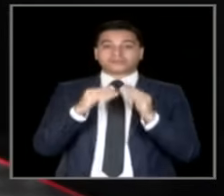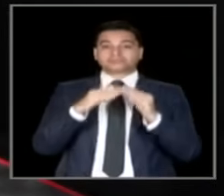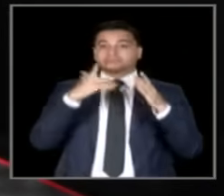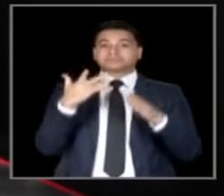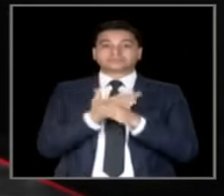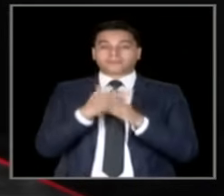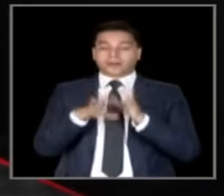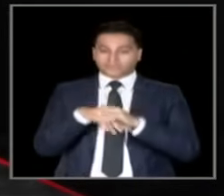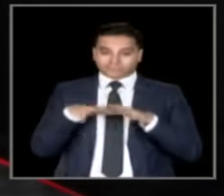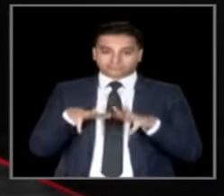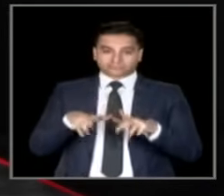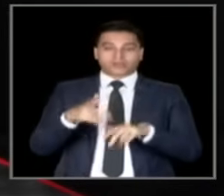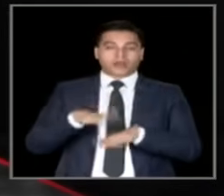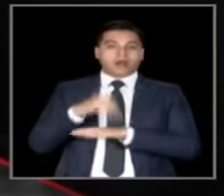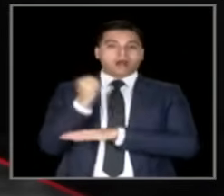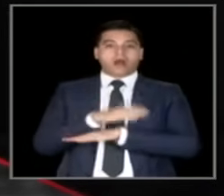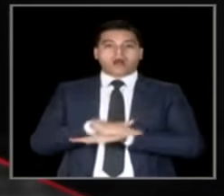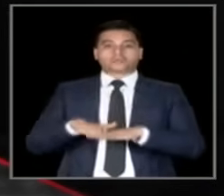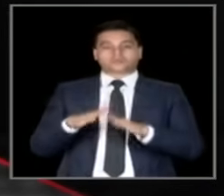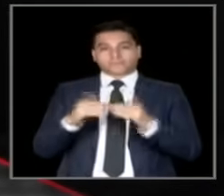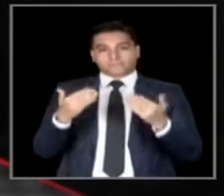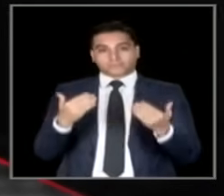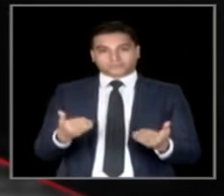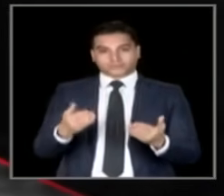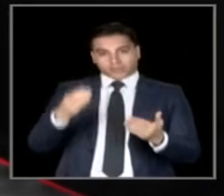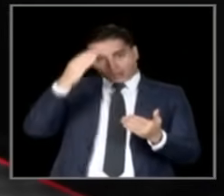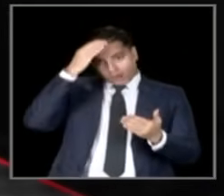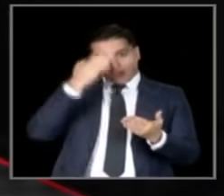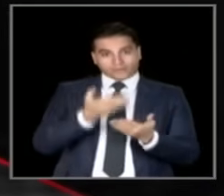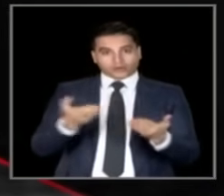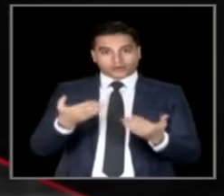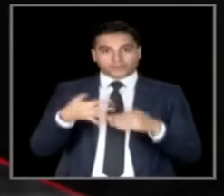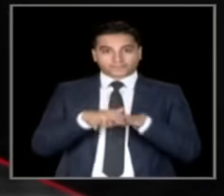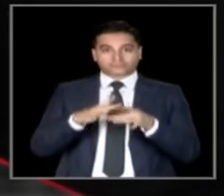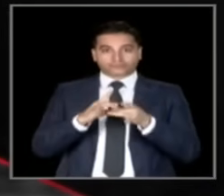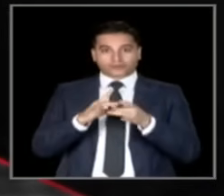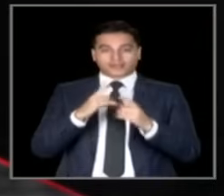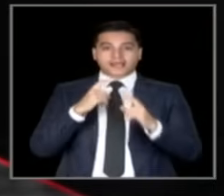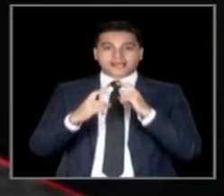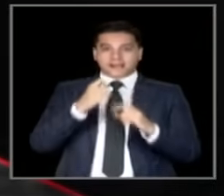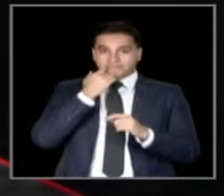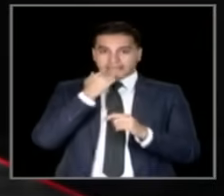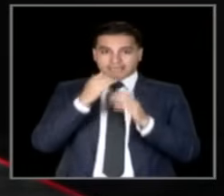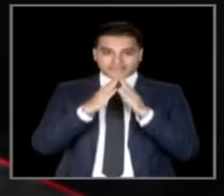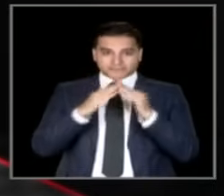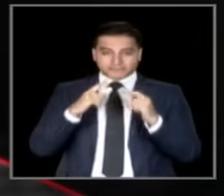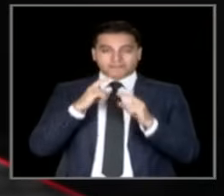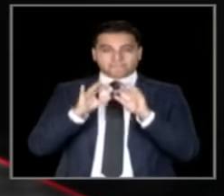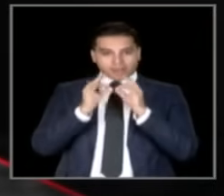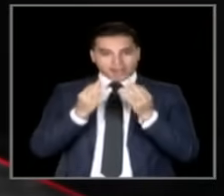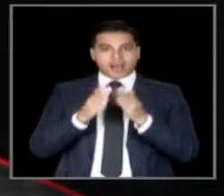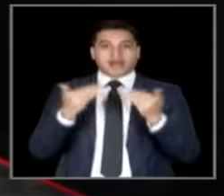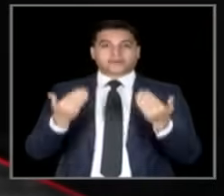نهاية الموسم سوف تستثمر لتطوير الكرة المصرية. العباقرة بشراكة البنك الأهلي